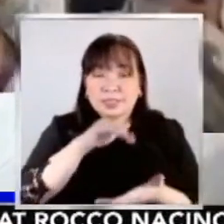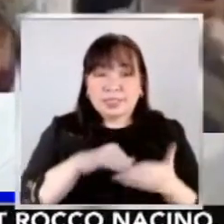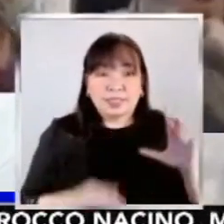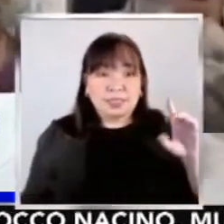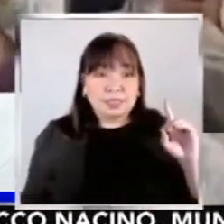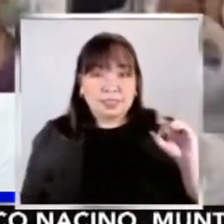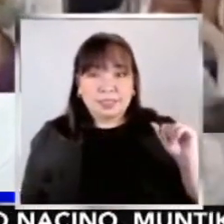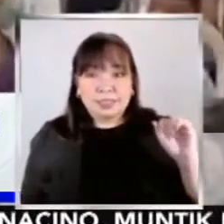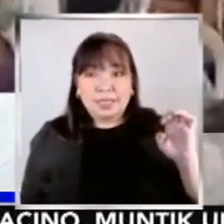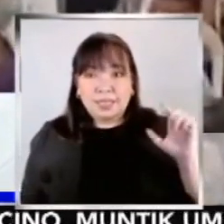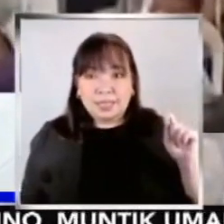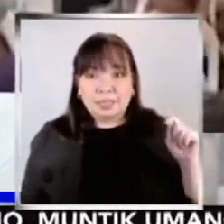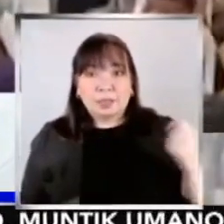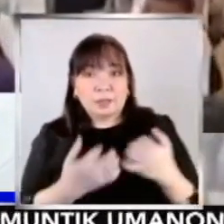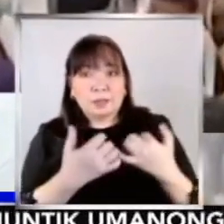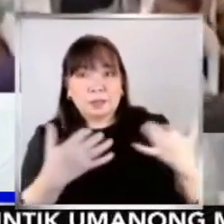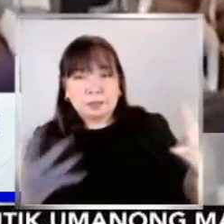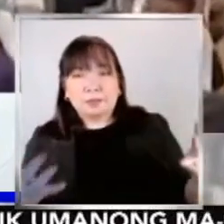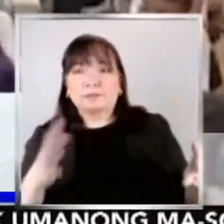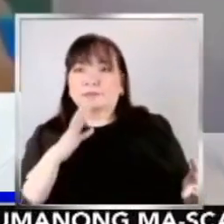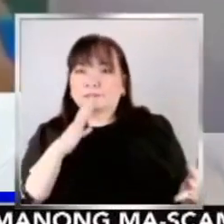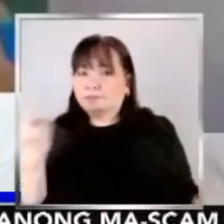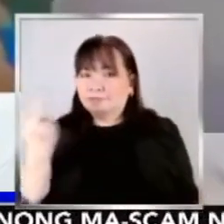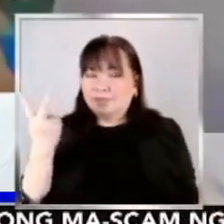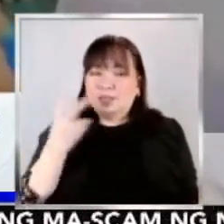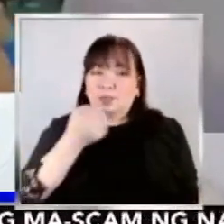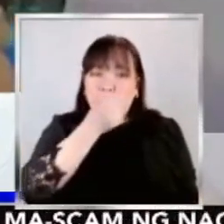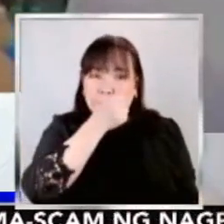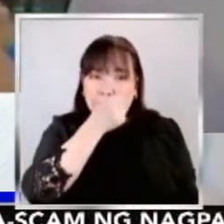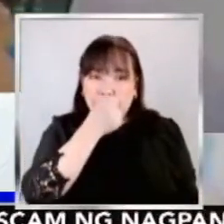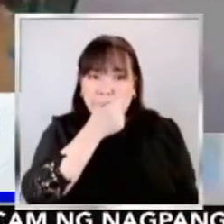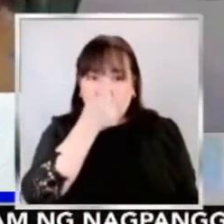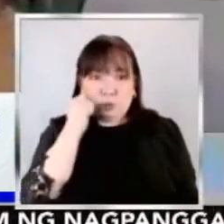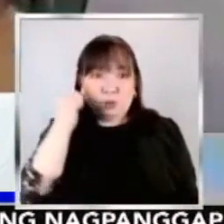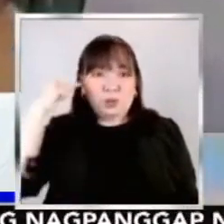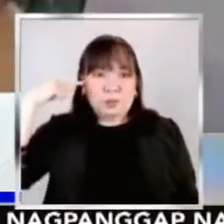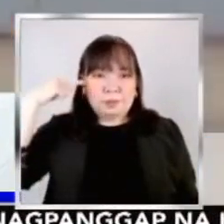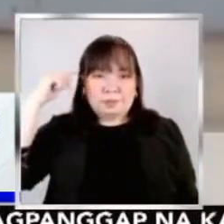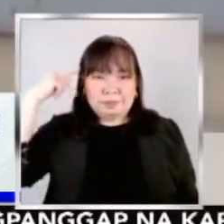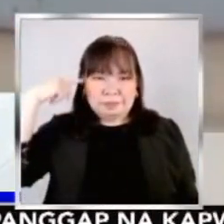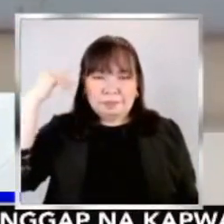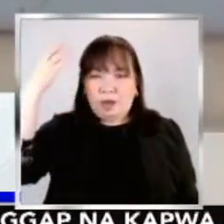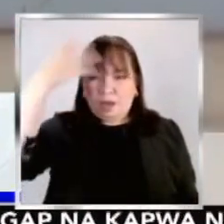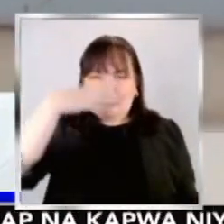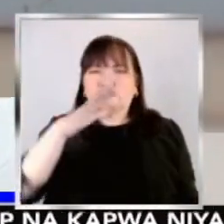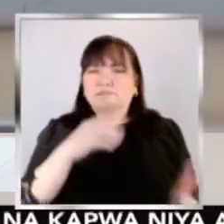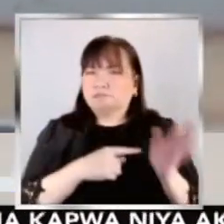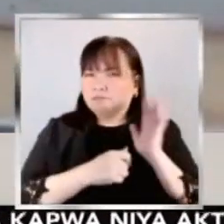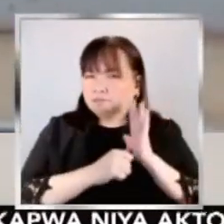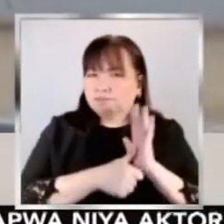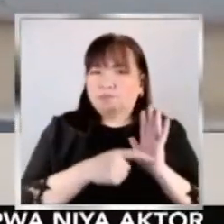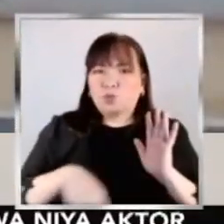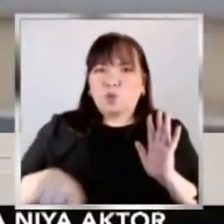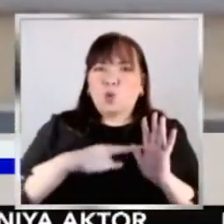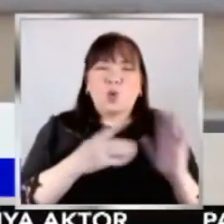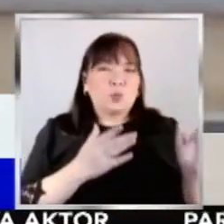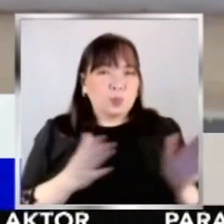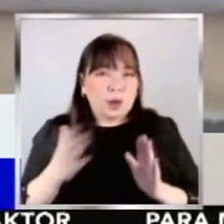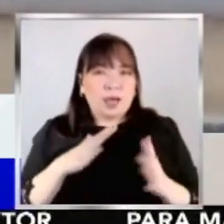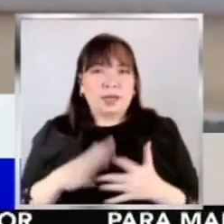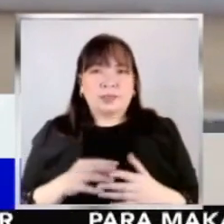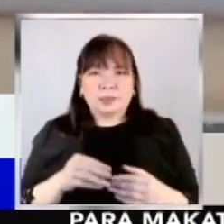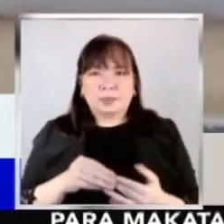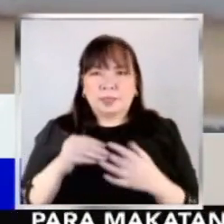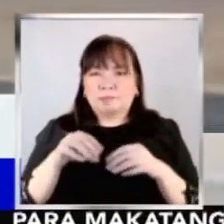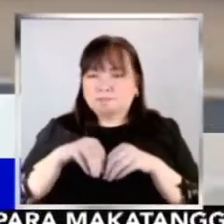taga-suporta, binigyang diin ng tandem ang kanilang mga prioridad, lalo na sa sektor ng agrikultura. Alam namin ang problema eh. Alam namin kung paano